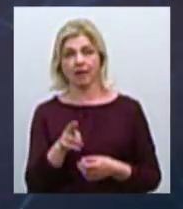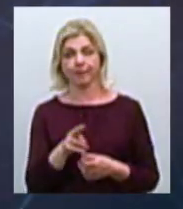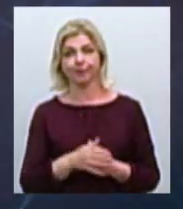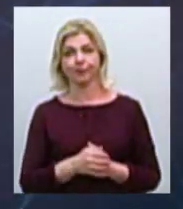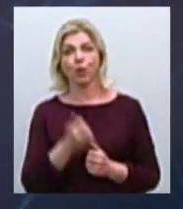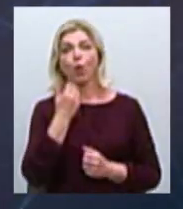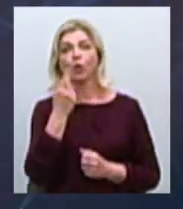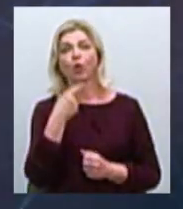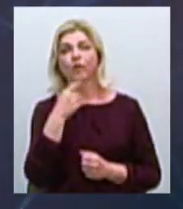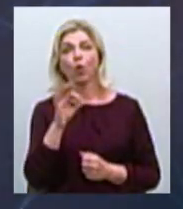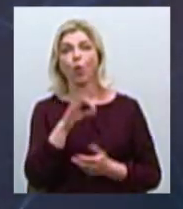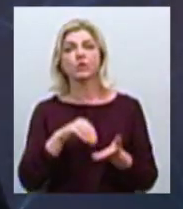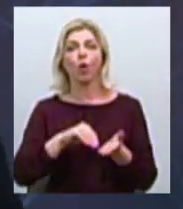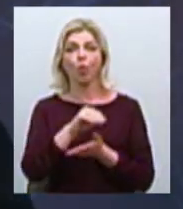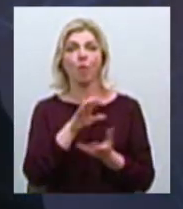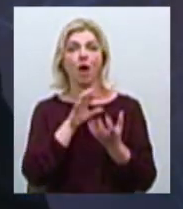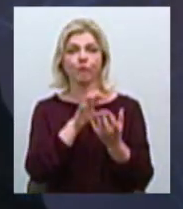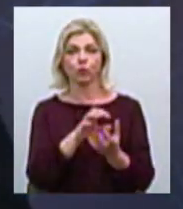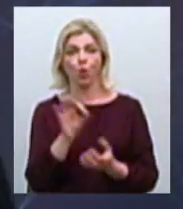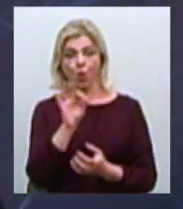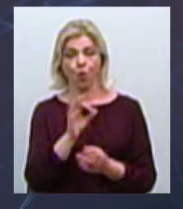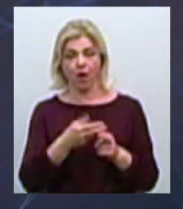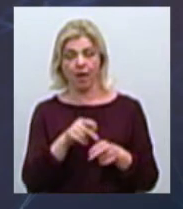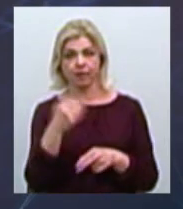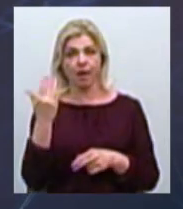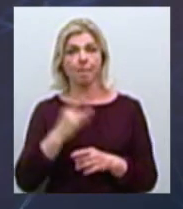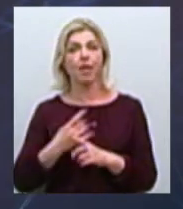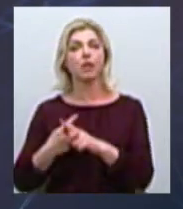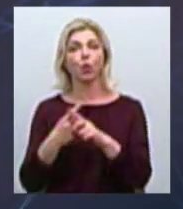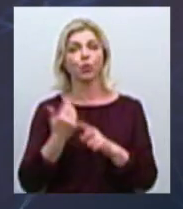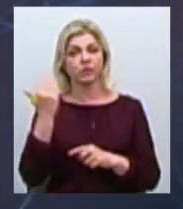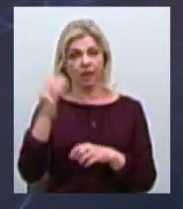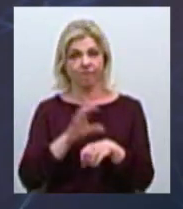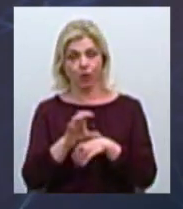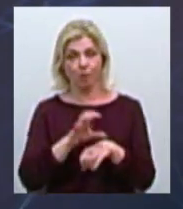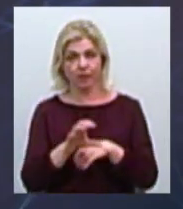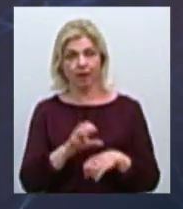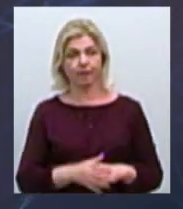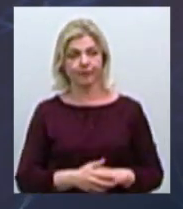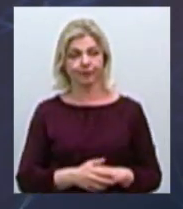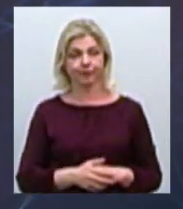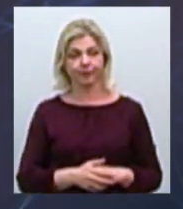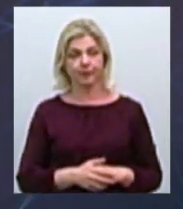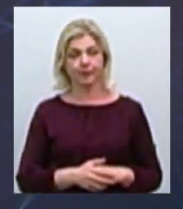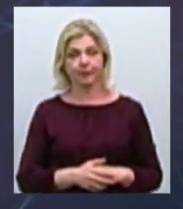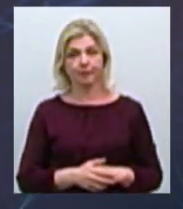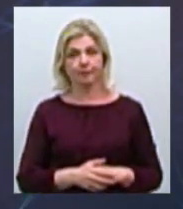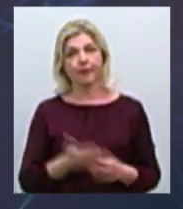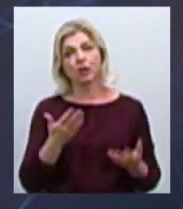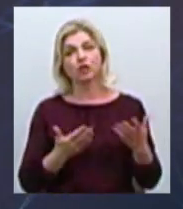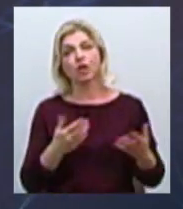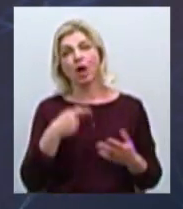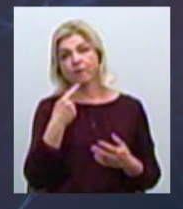закупку автобусів у саме цього білоруського виробника, саме через ТОВ «Ексім Лізинг», чи йшлося